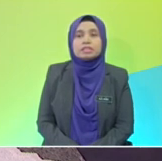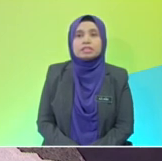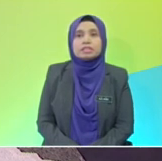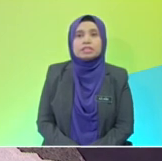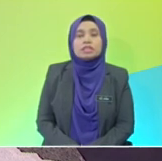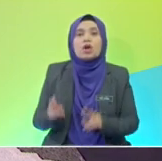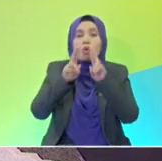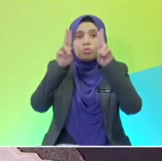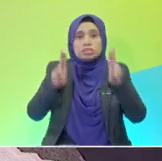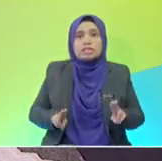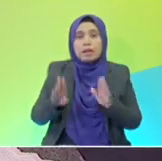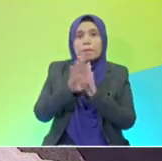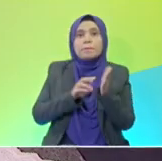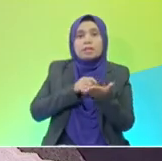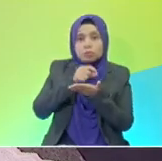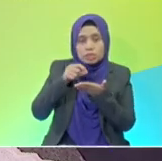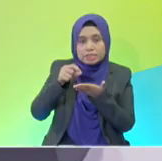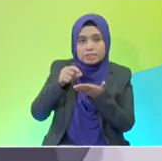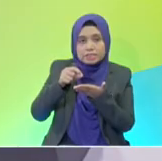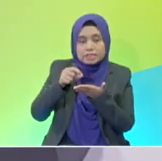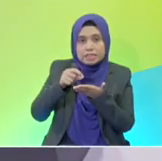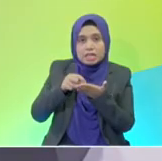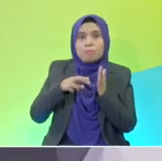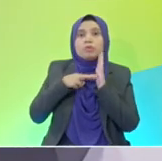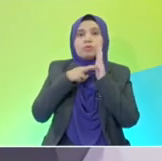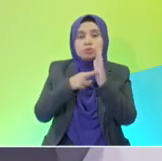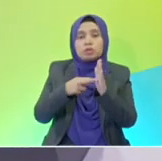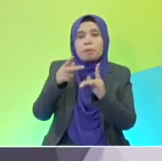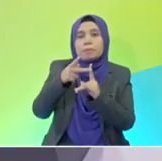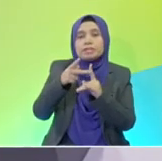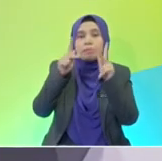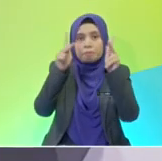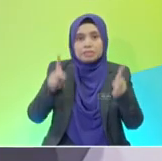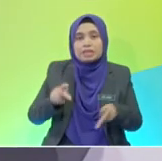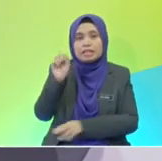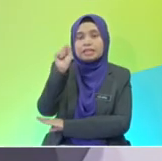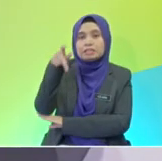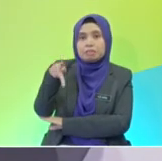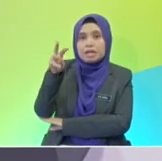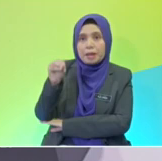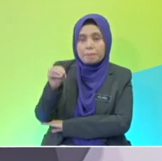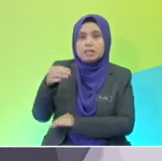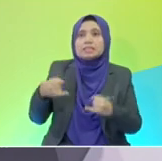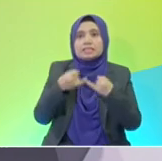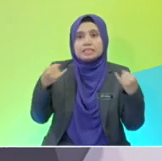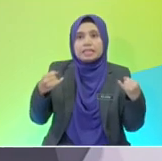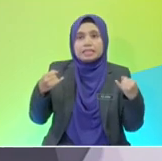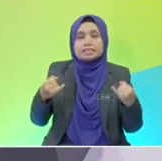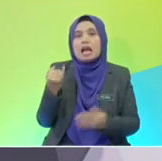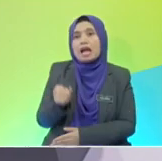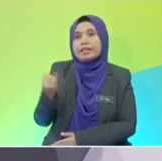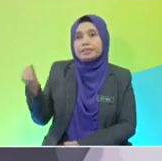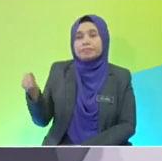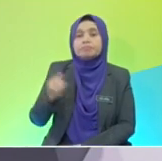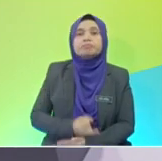ujian bertulis oke yang merujuk kepada pemeriksaan SPM lah oke jenis item adalah